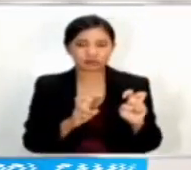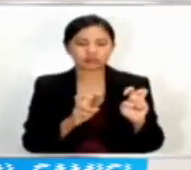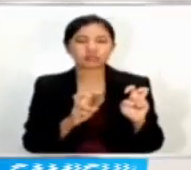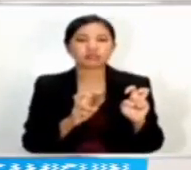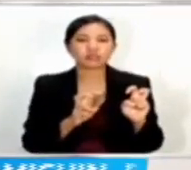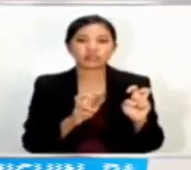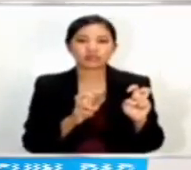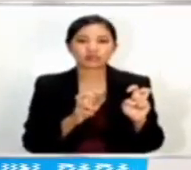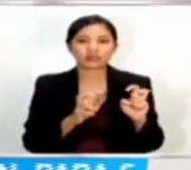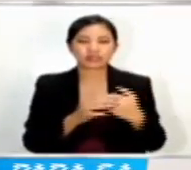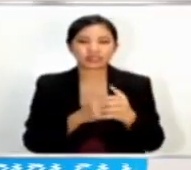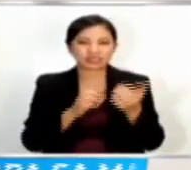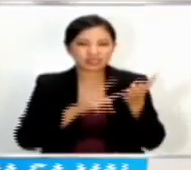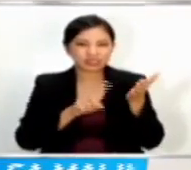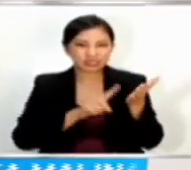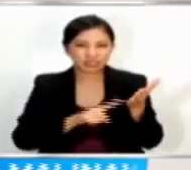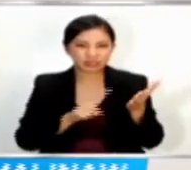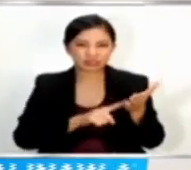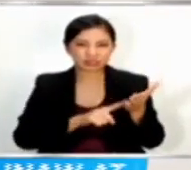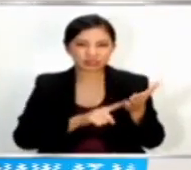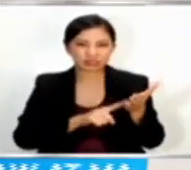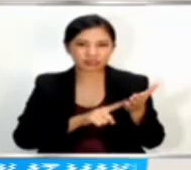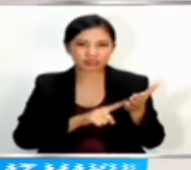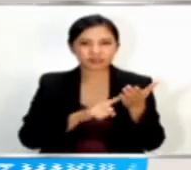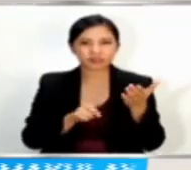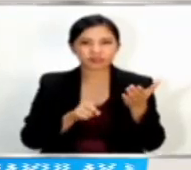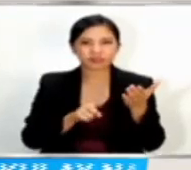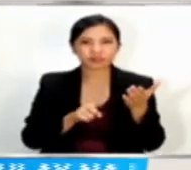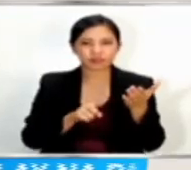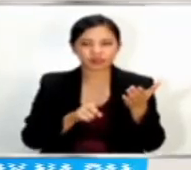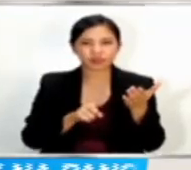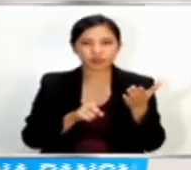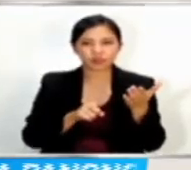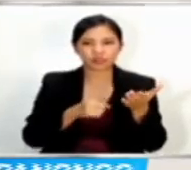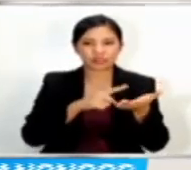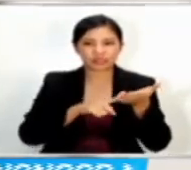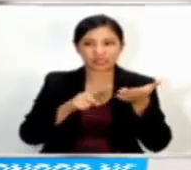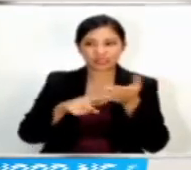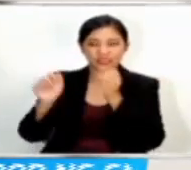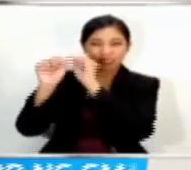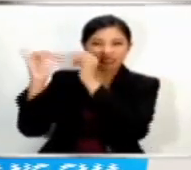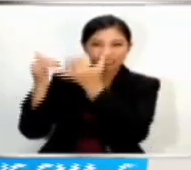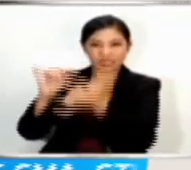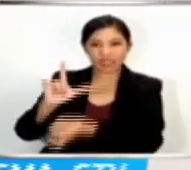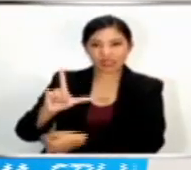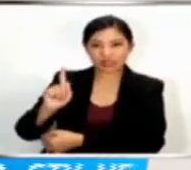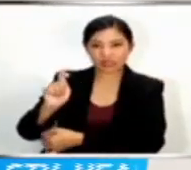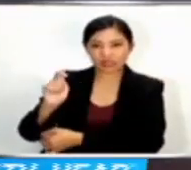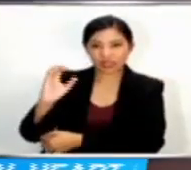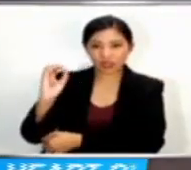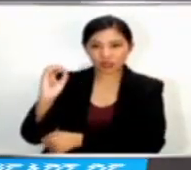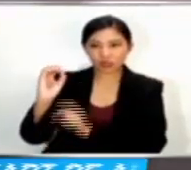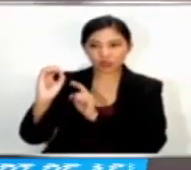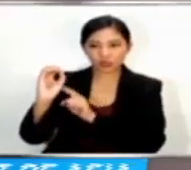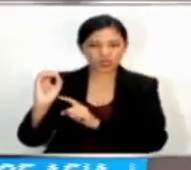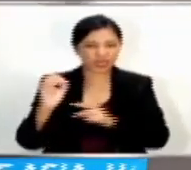initial verification namin sa ahensya ng LTO, walang ganun pangalan.